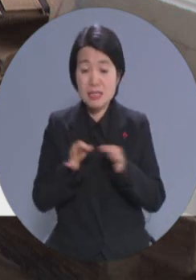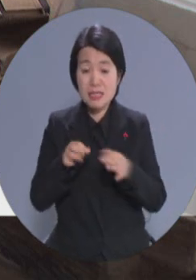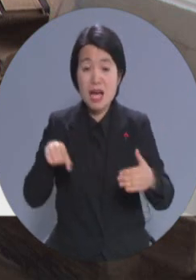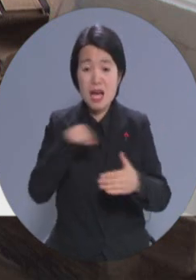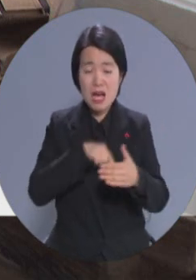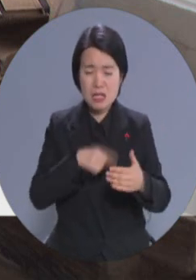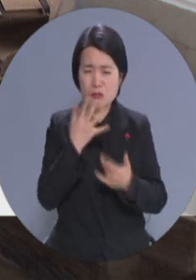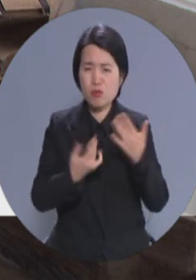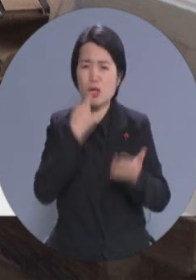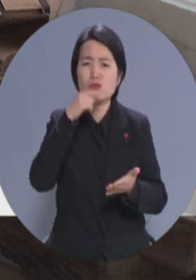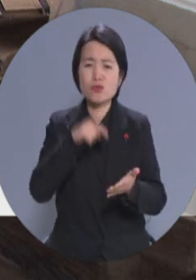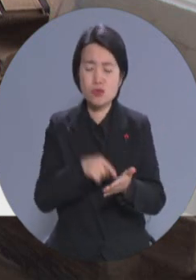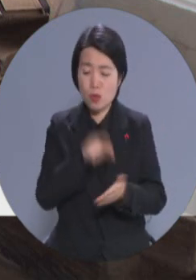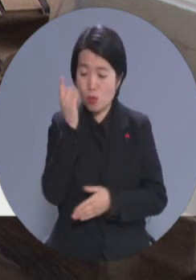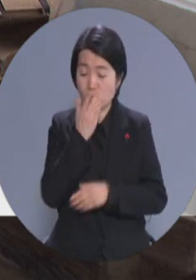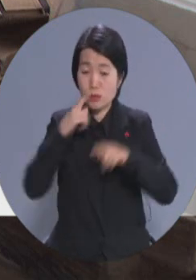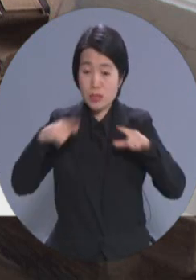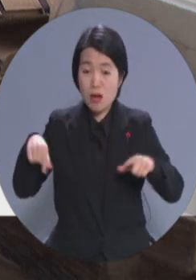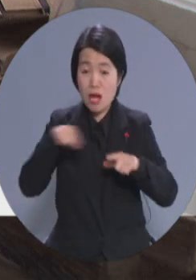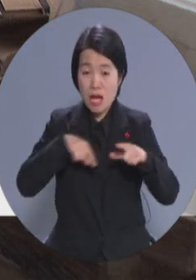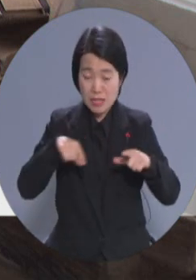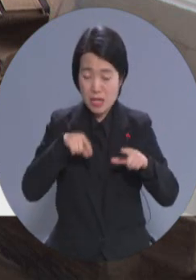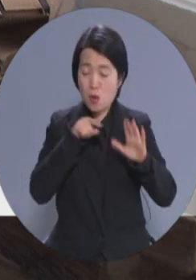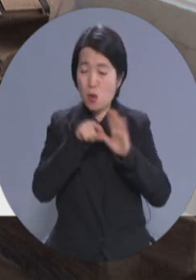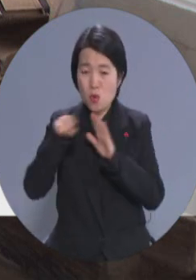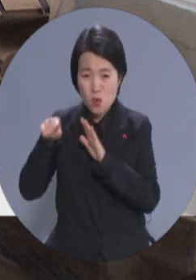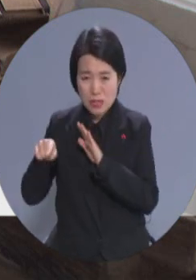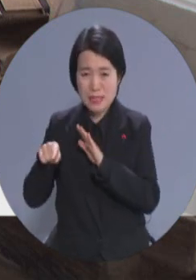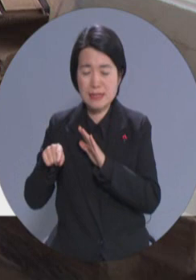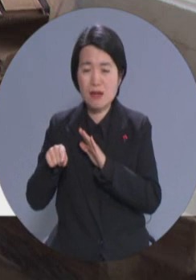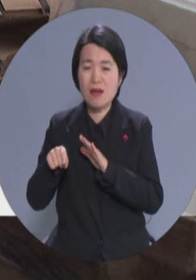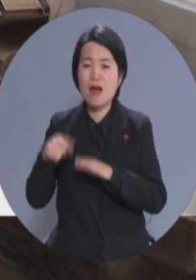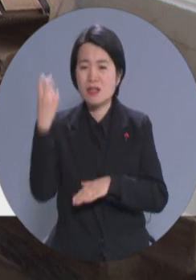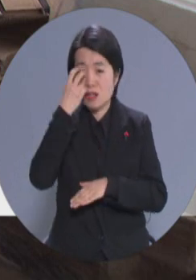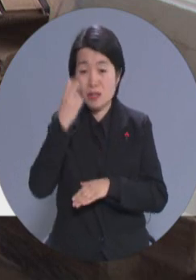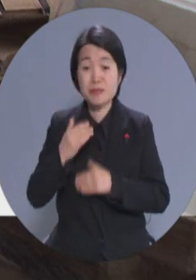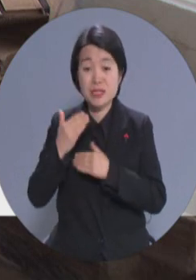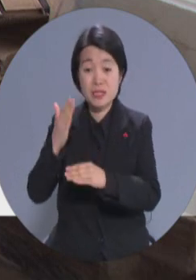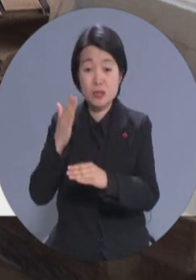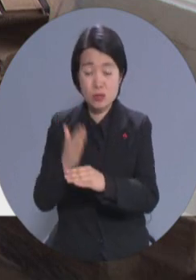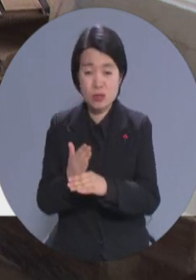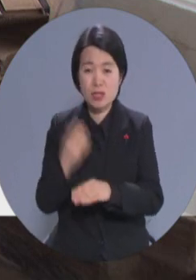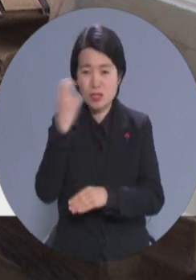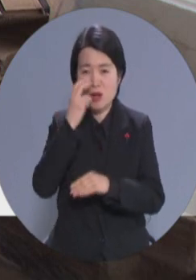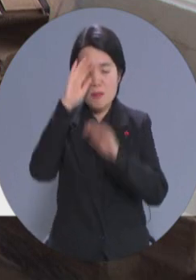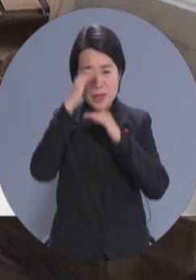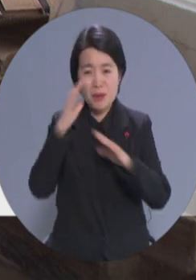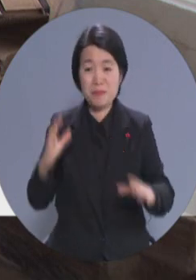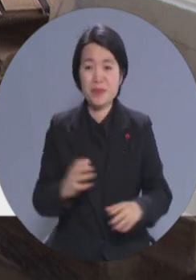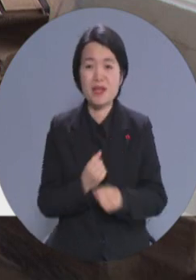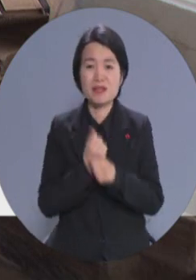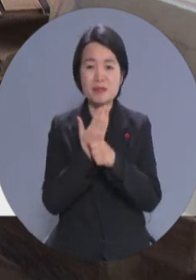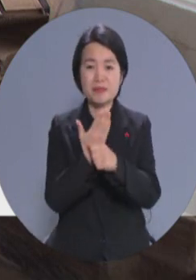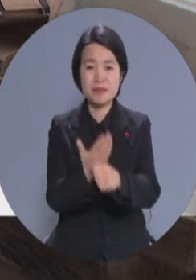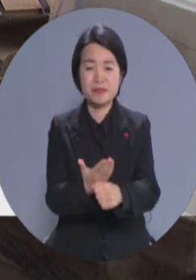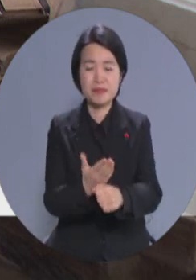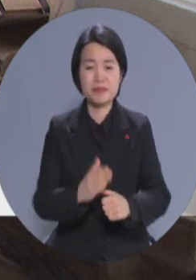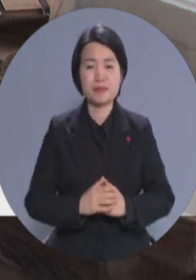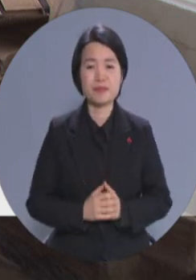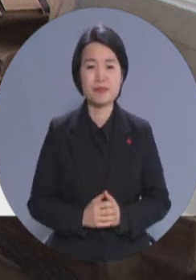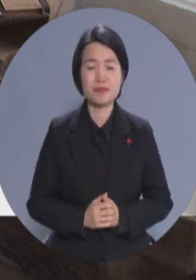취약한만큼 지역에서도 안전점검이 이루어지고 있습니다 소방 정검 현장을 최양지 기자가